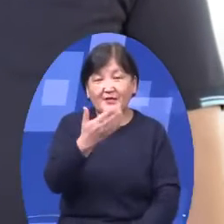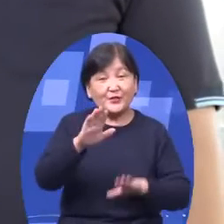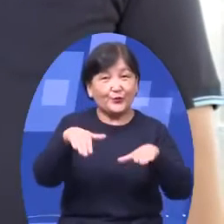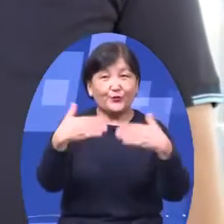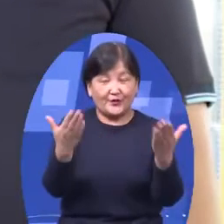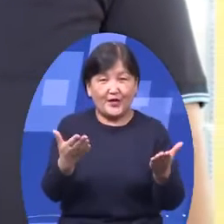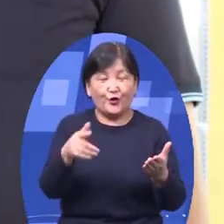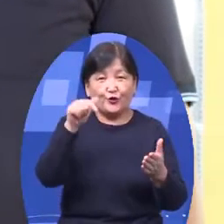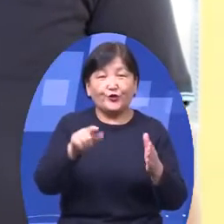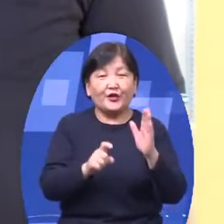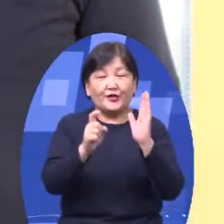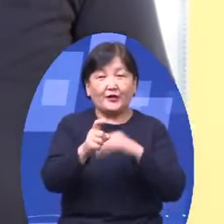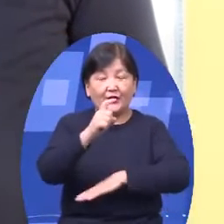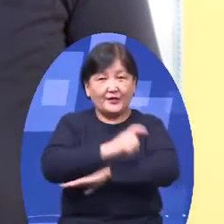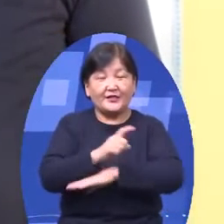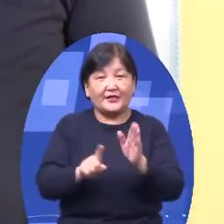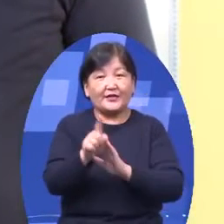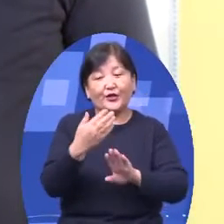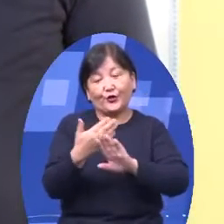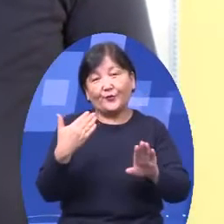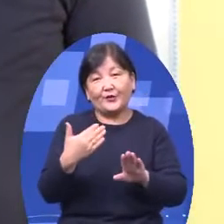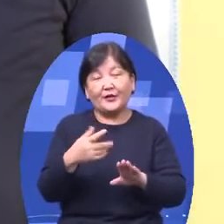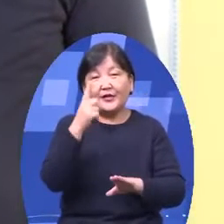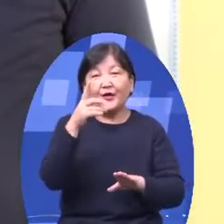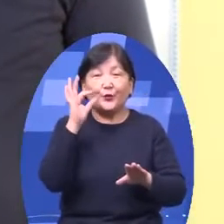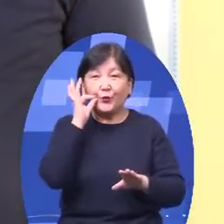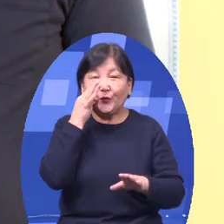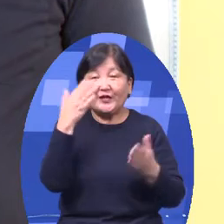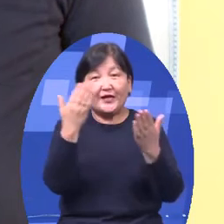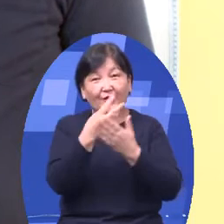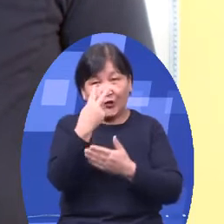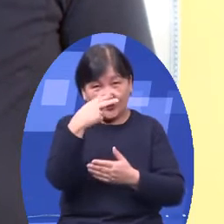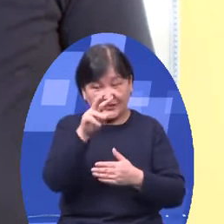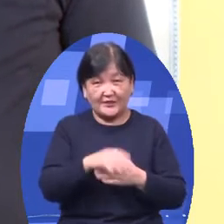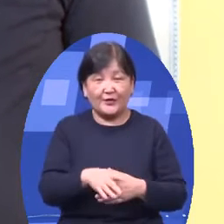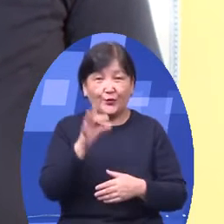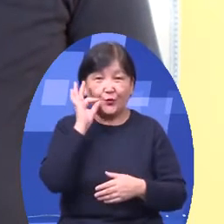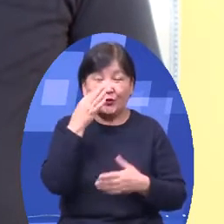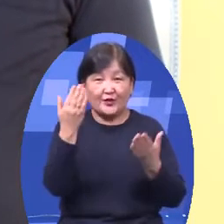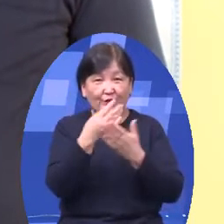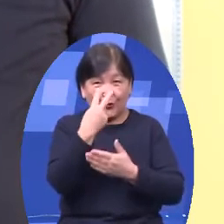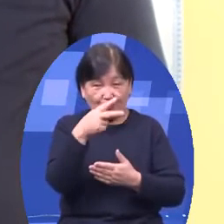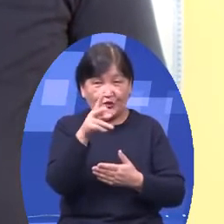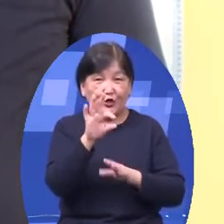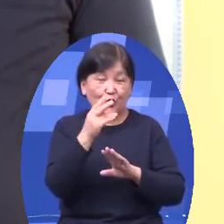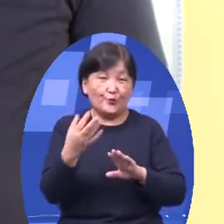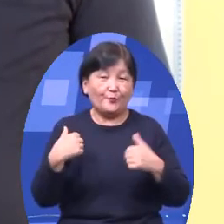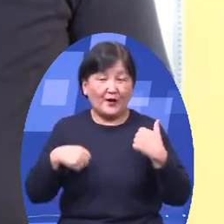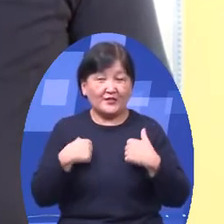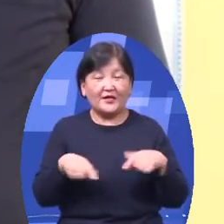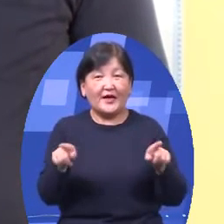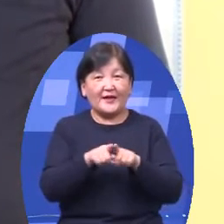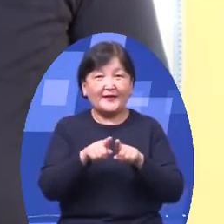Сайн бацхан хүмүүдээ. Өнөөдрийн хичээл эхлэхээс өмнө хамтдаа нэгэн Google Дэн кино үзцгээе. Google Дэн киногоо үзэхээс өмнө багшигаа